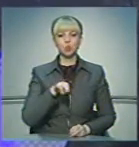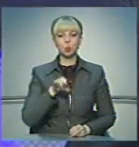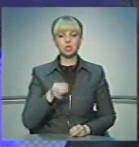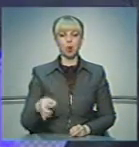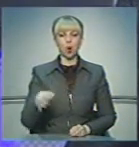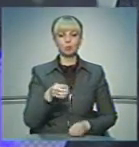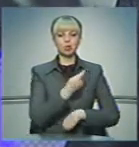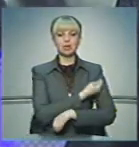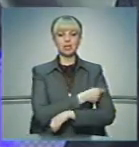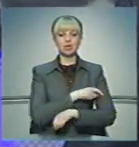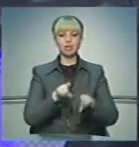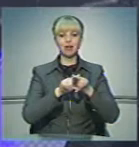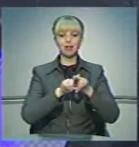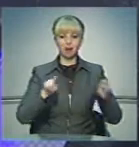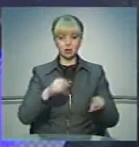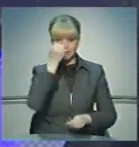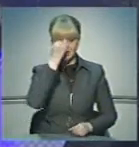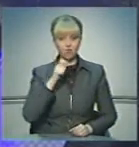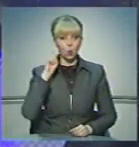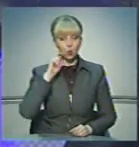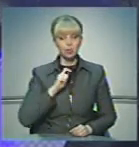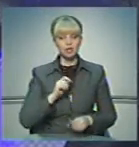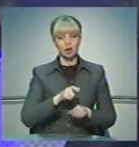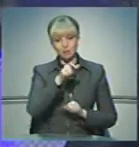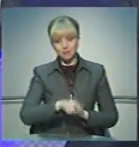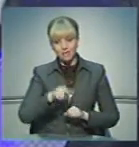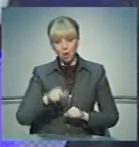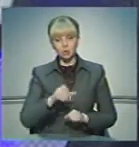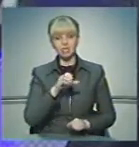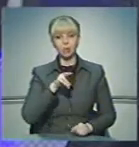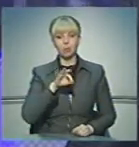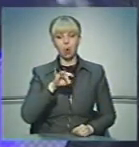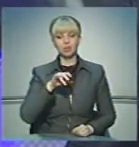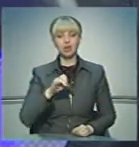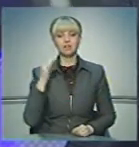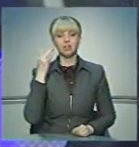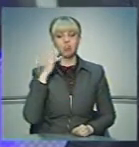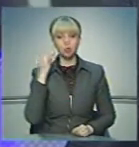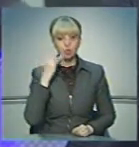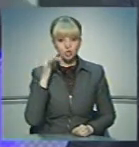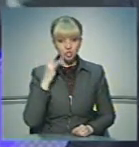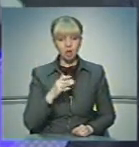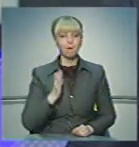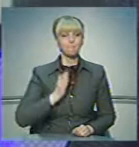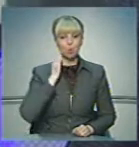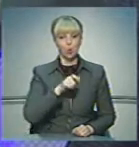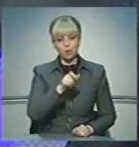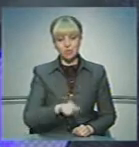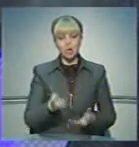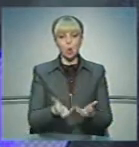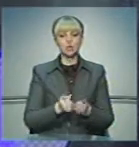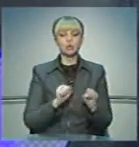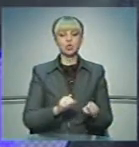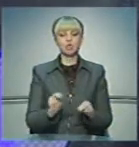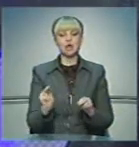обласної клінічної лікарні. Завдяки українським благодійникам із Портленду, що у Сполучених Штатах Америки, буковинці отримали